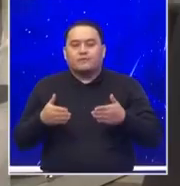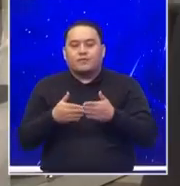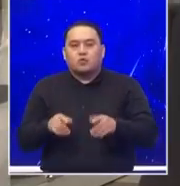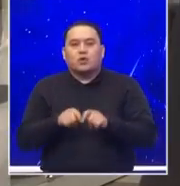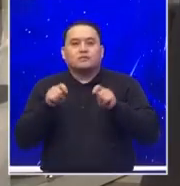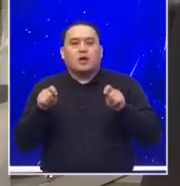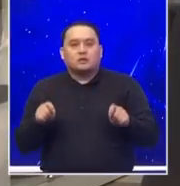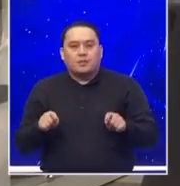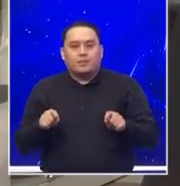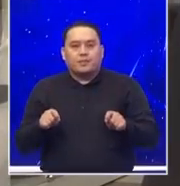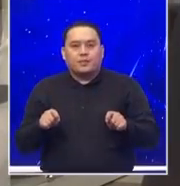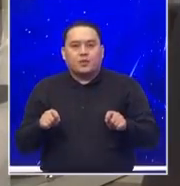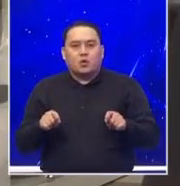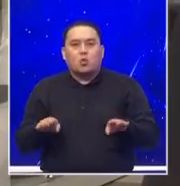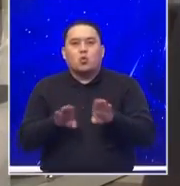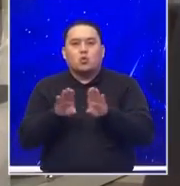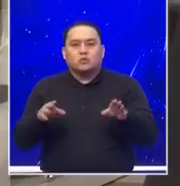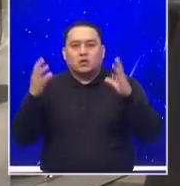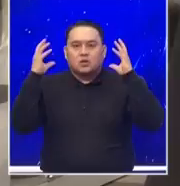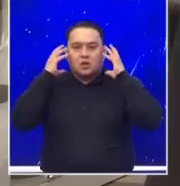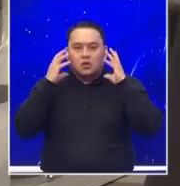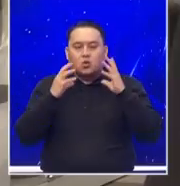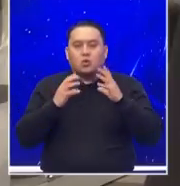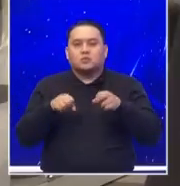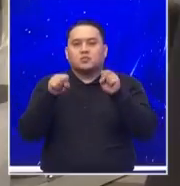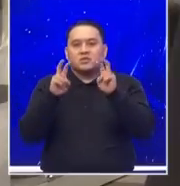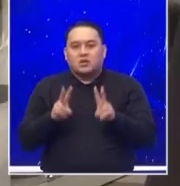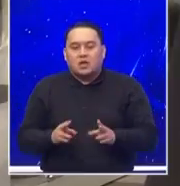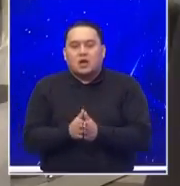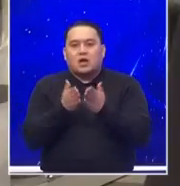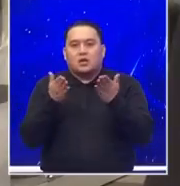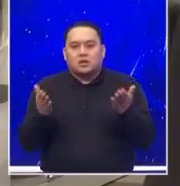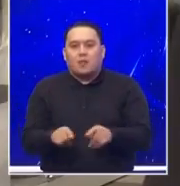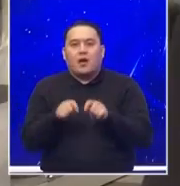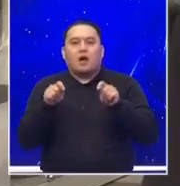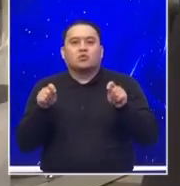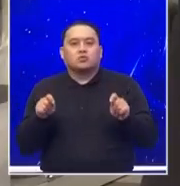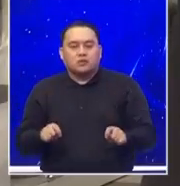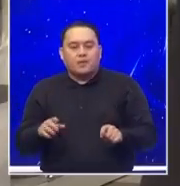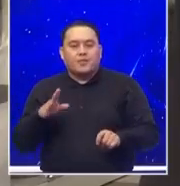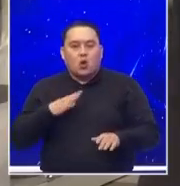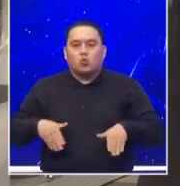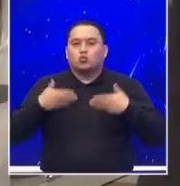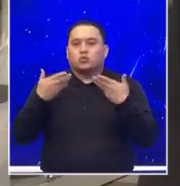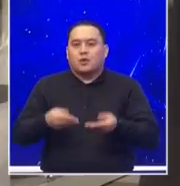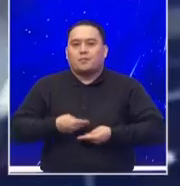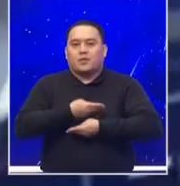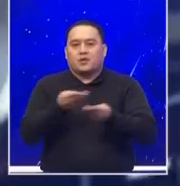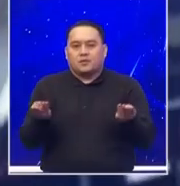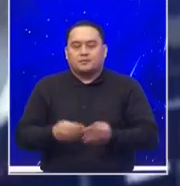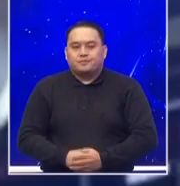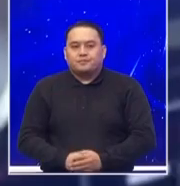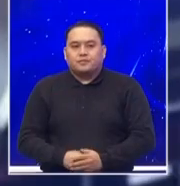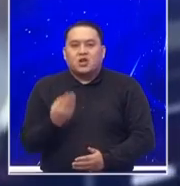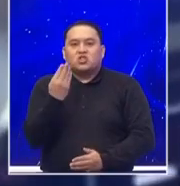жасақтамақпыз. Сонымен қатар осы радионың тарихынан сыр шертетін арнайы кітап «Радио шежіре» деген атпен оқырмандар қолына тимекші. Ал